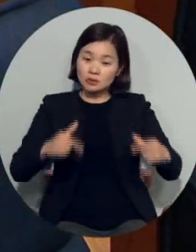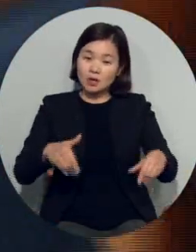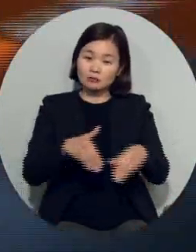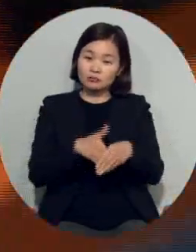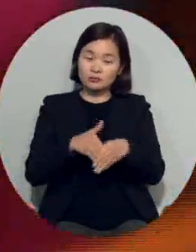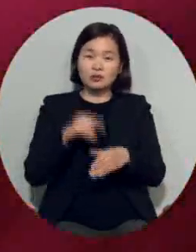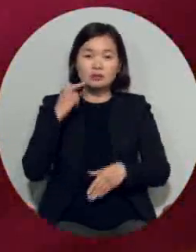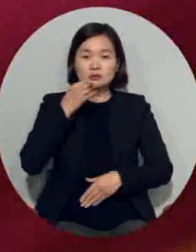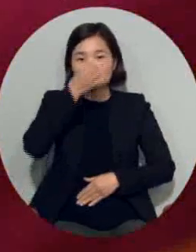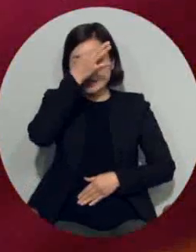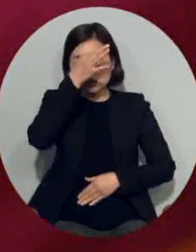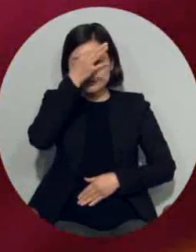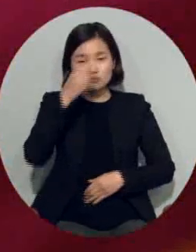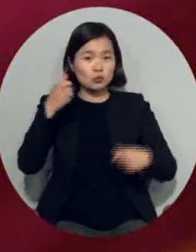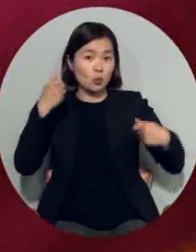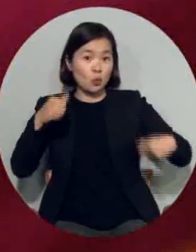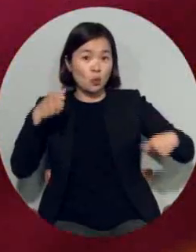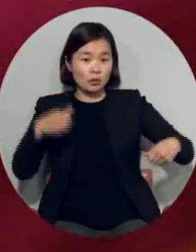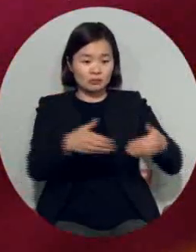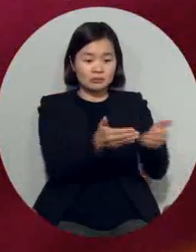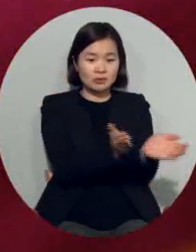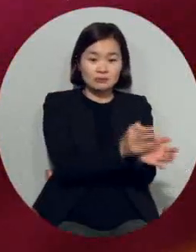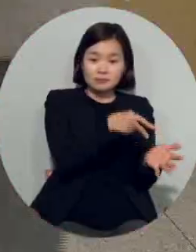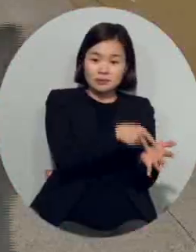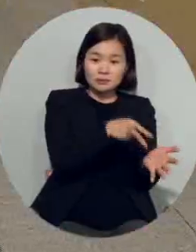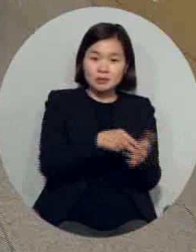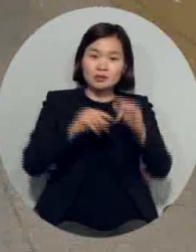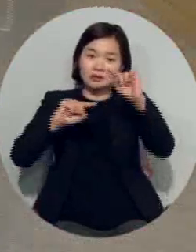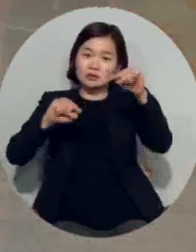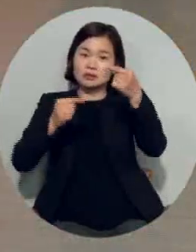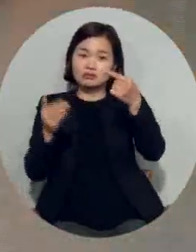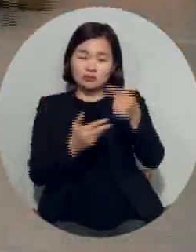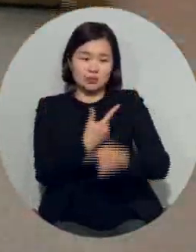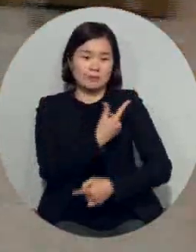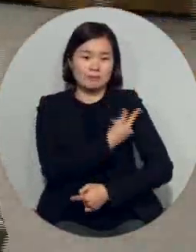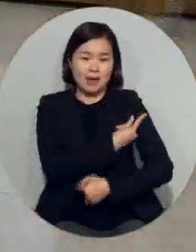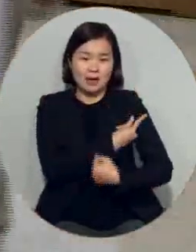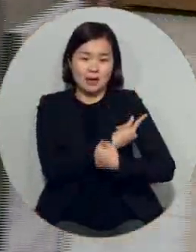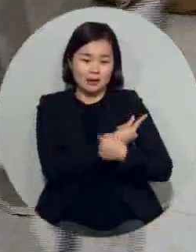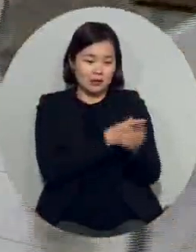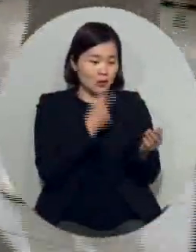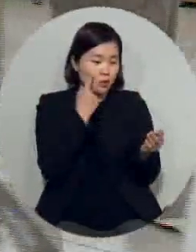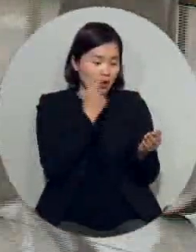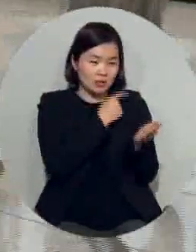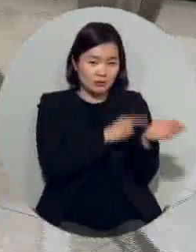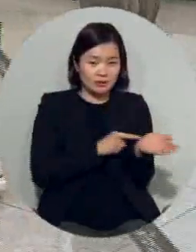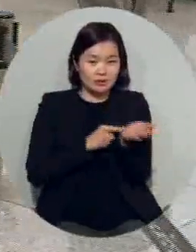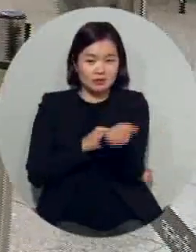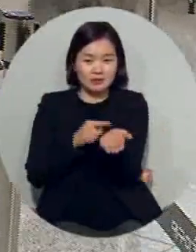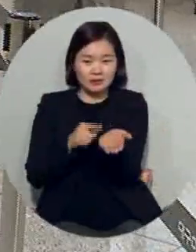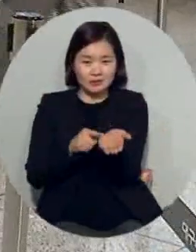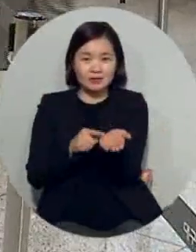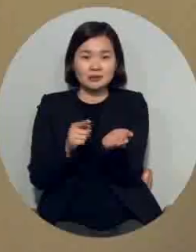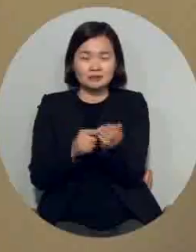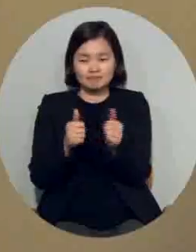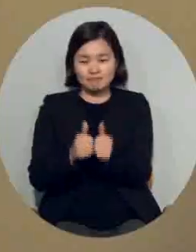예술, 공연계는 새해에는 관람객에게 방역 패스를 적용해 객석 거리두기를